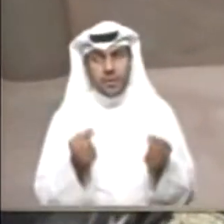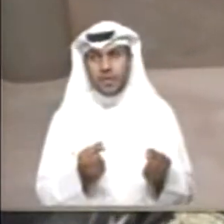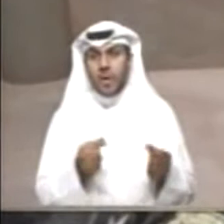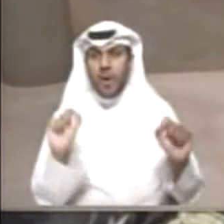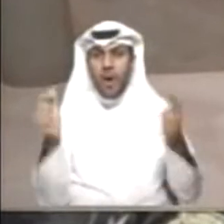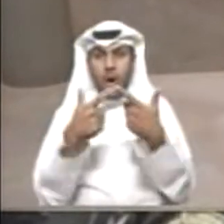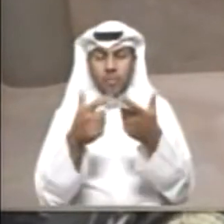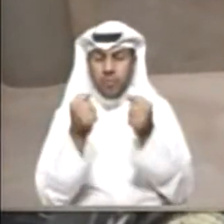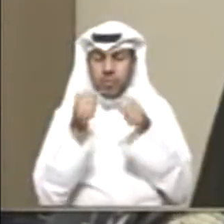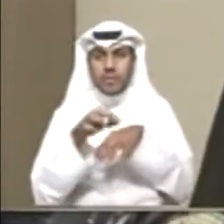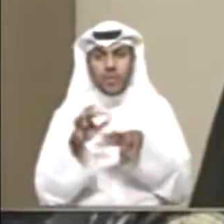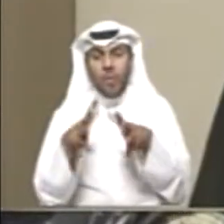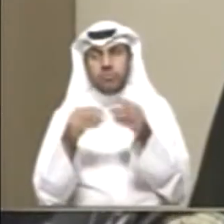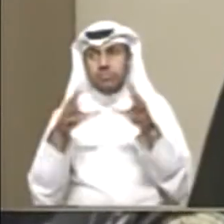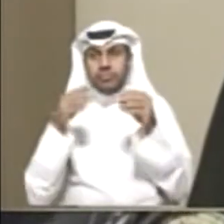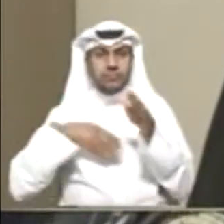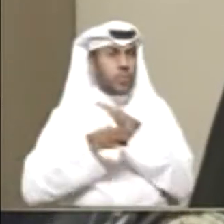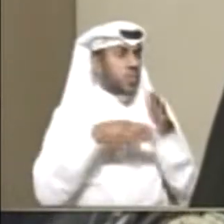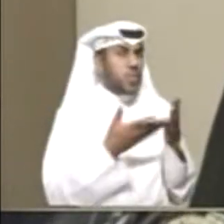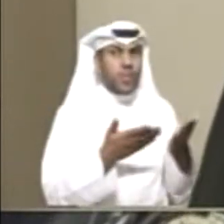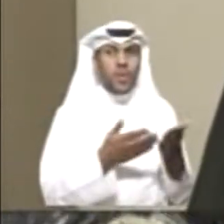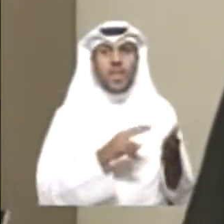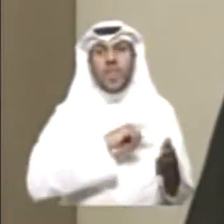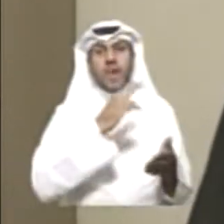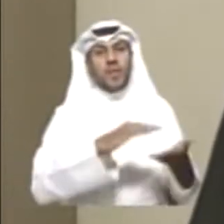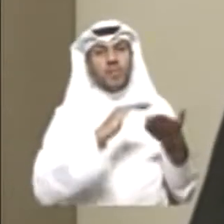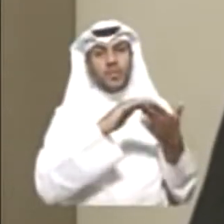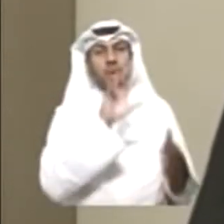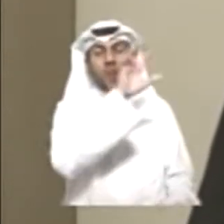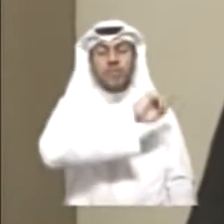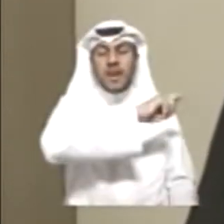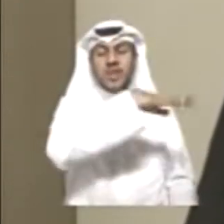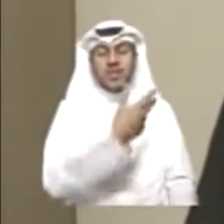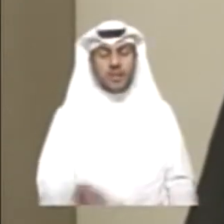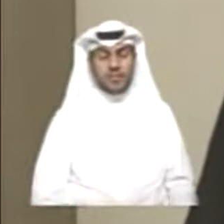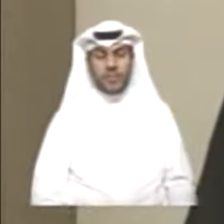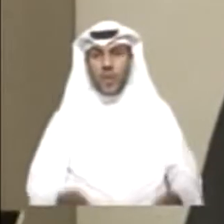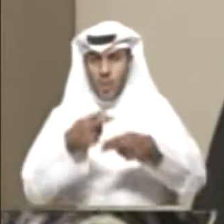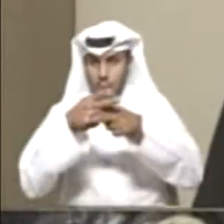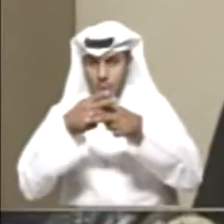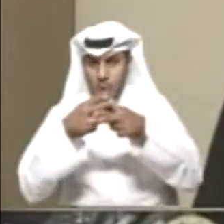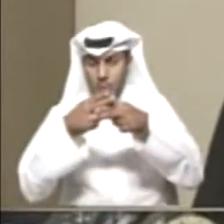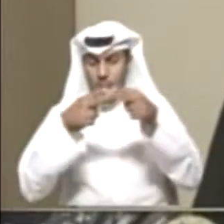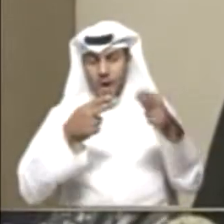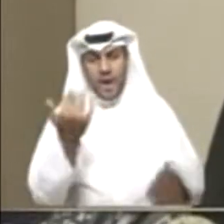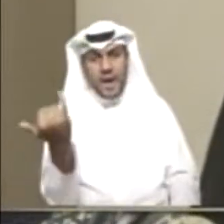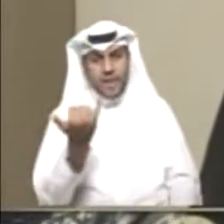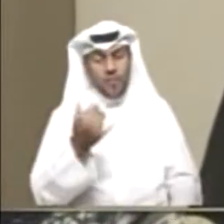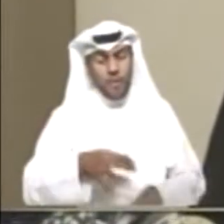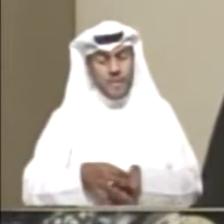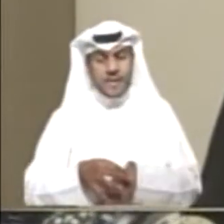التجأوا إليها. إن دولة الكويت ومنذ النشأة يمثل العمل الإنساني فيها ركيزة